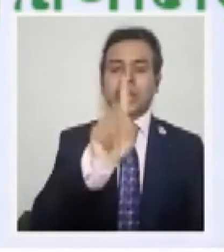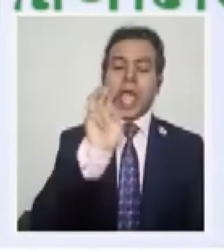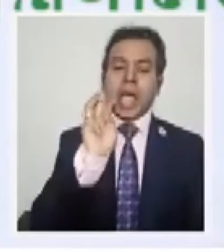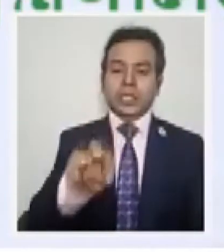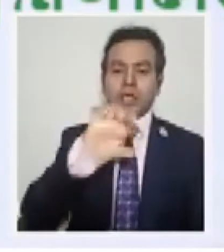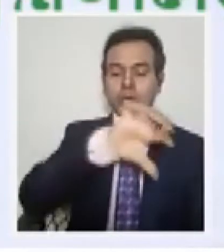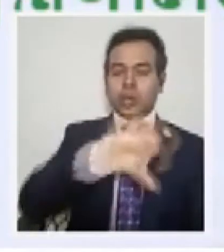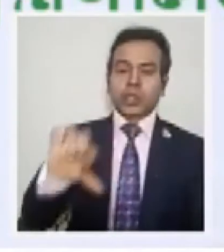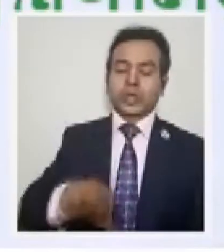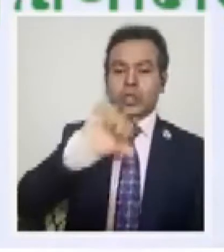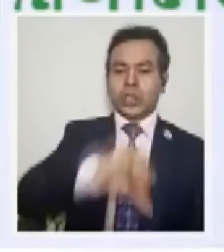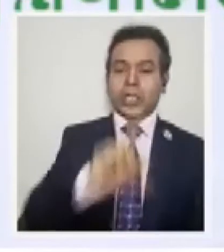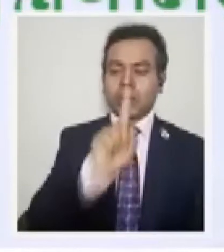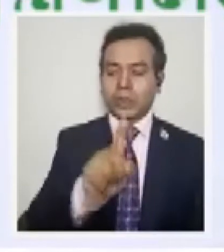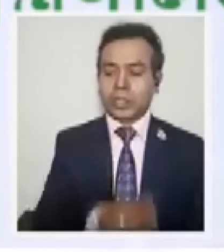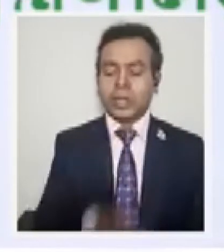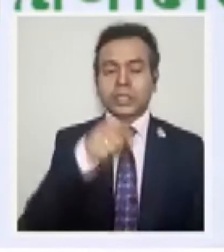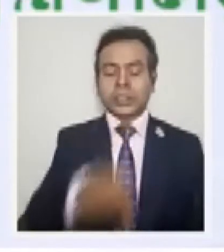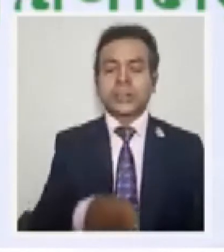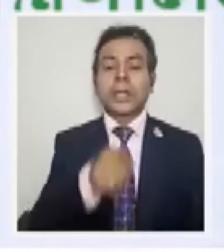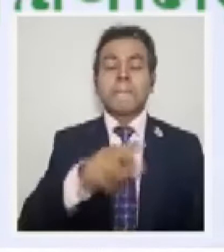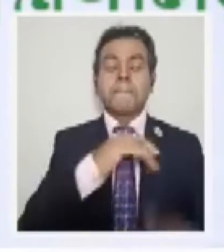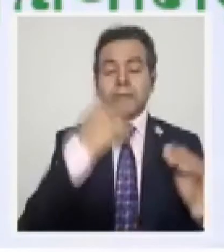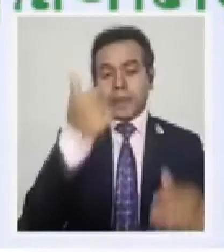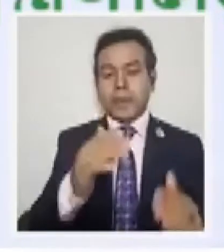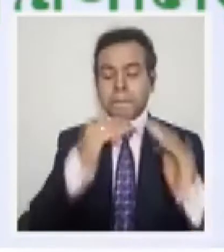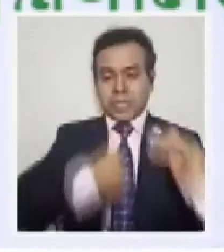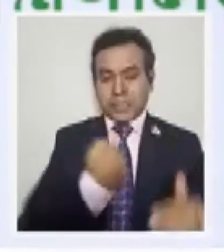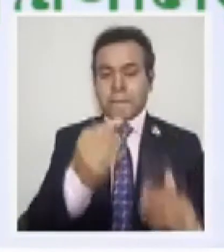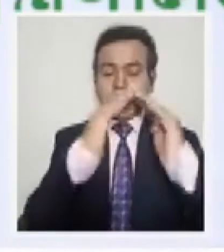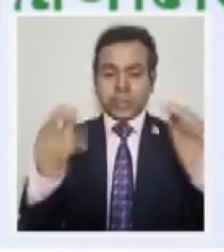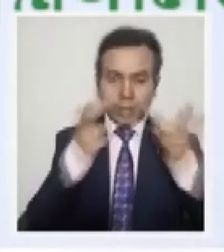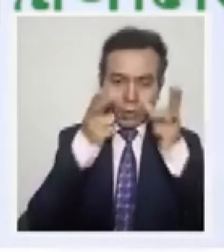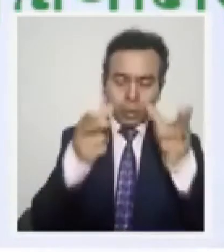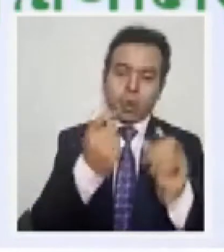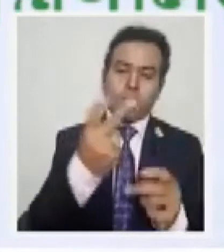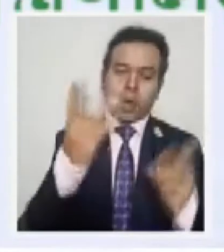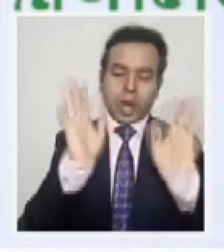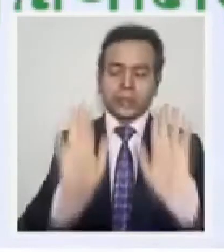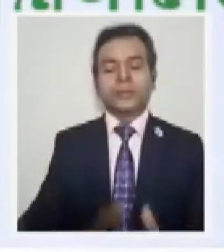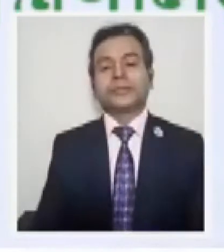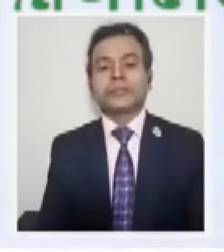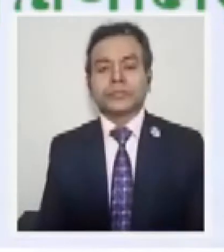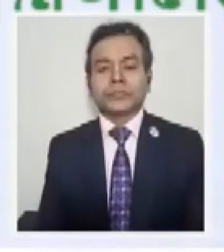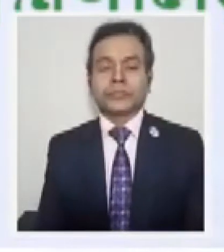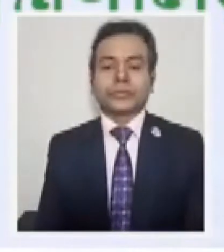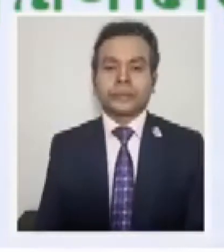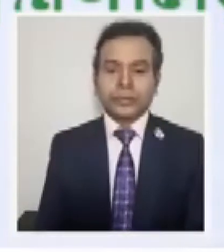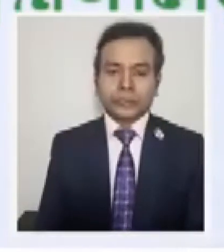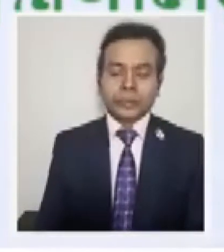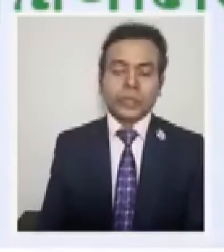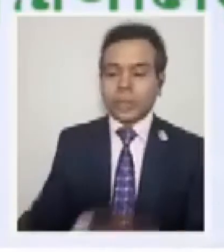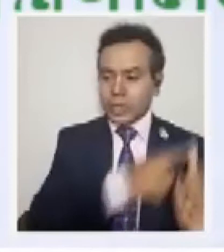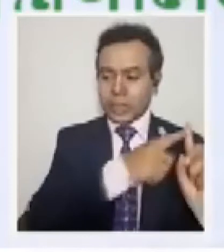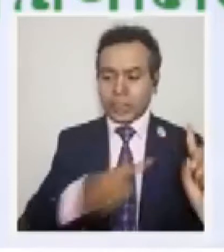প্রতিষ্ঠান, এবং 629টি প্রতিষ্ঠানে 31,991 জনকে কোয়ারেন্টাইনে রাখা যায়, বাকি যারা কোয়ারেন্টাইনে আছেন তারা